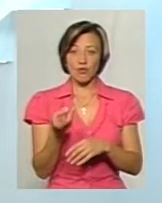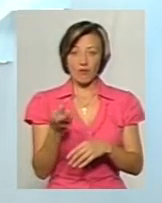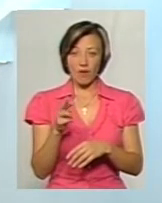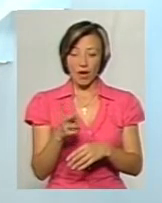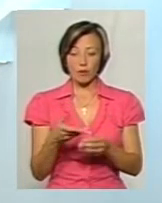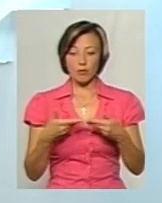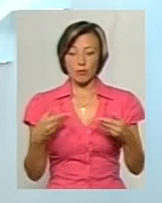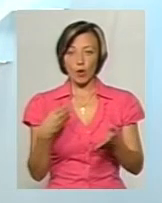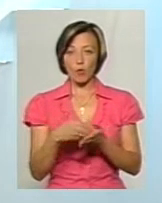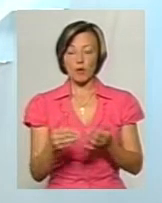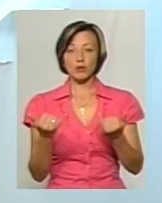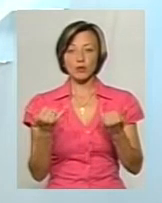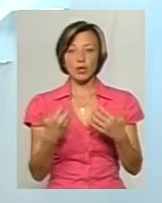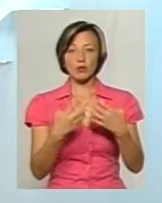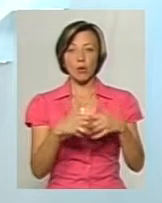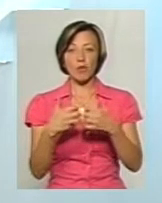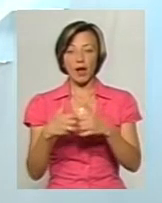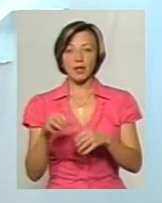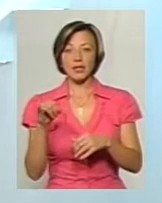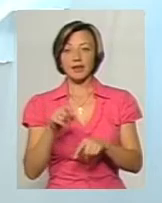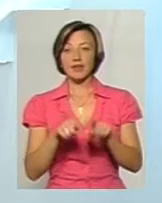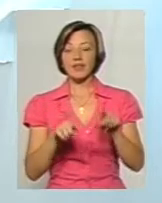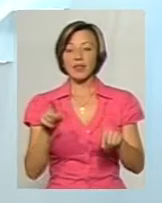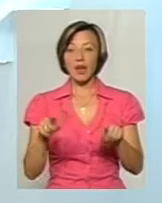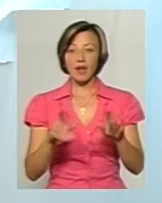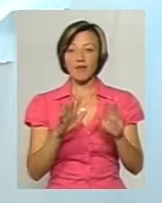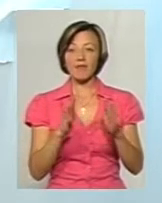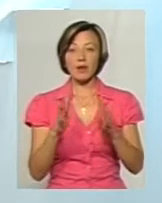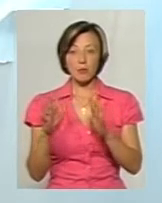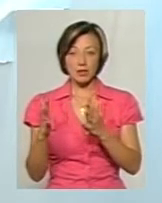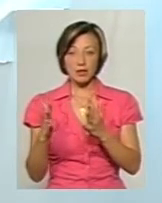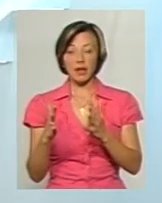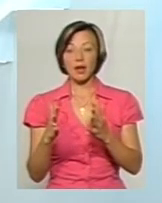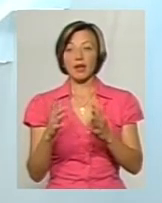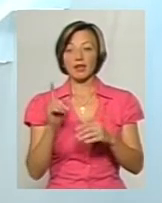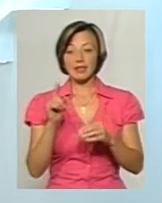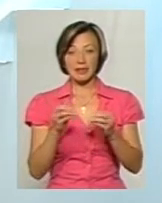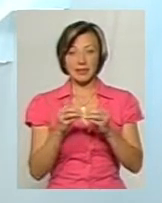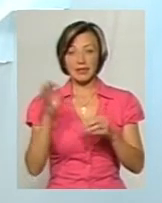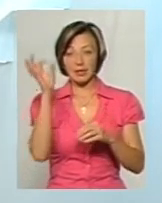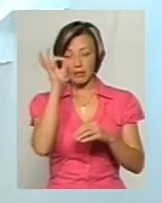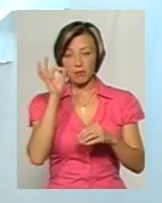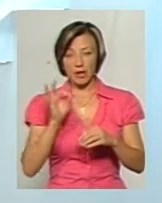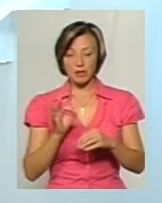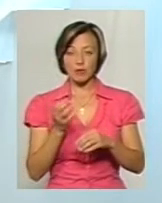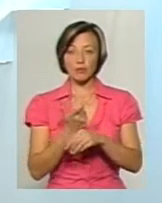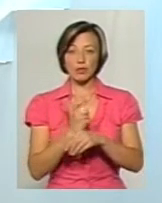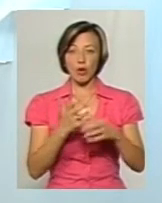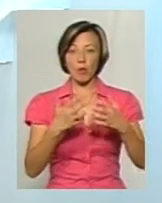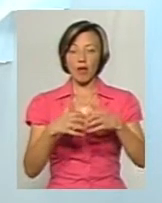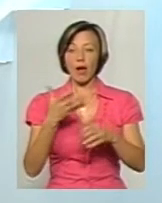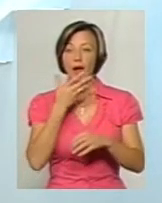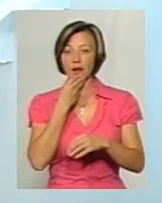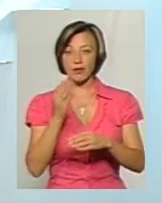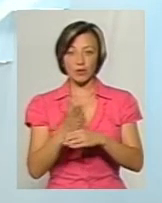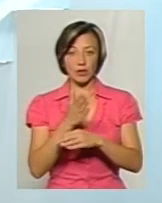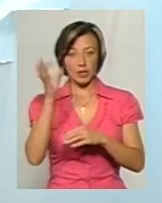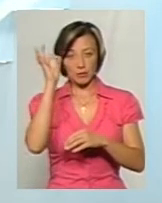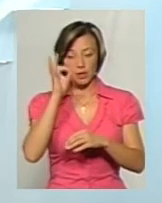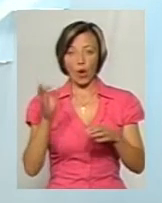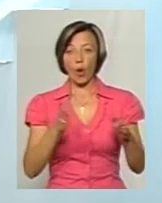ми купили нове сучасне обладнання. І в деяких випадках та ж сама Німеччина, бо більшість обладнання гарного виготовляє Німеччина.